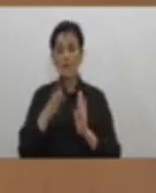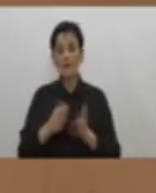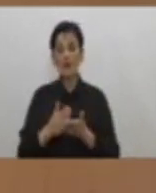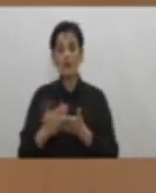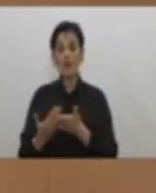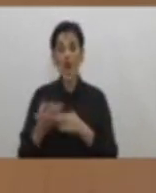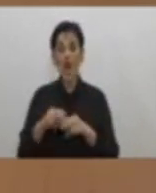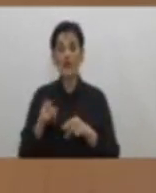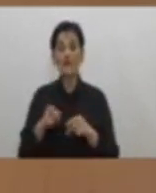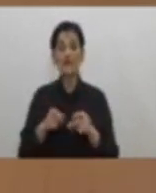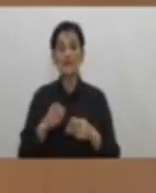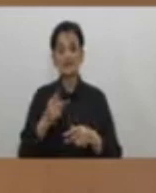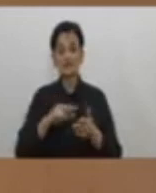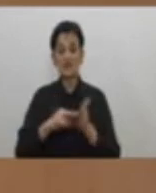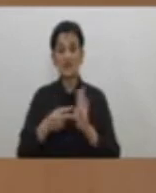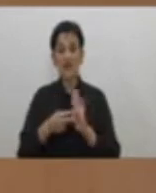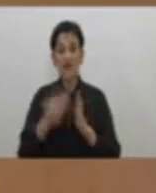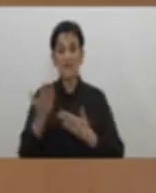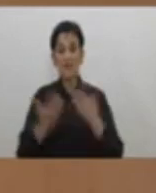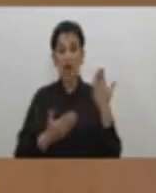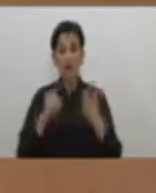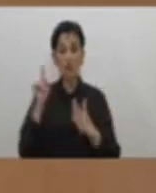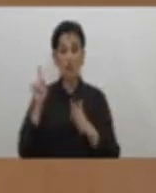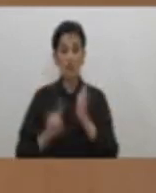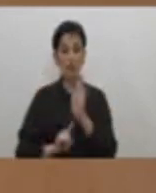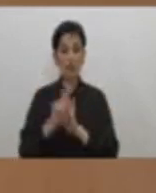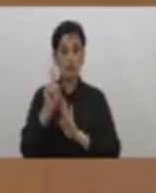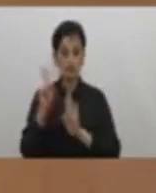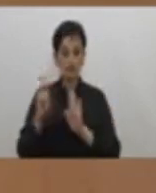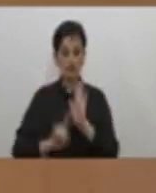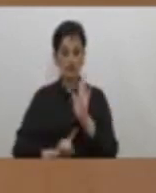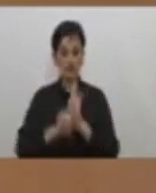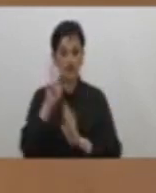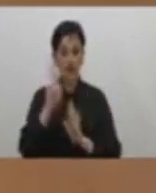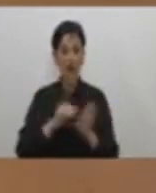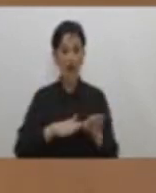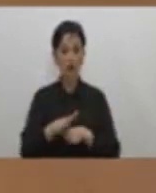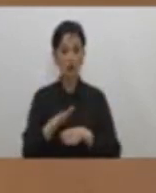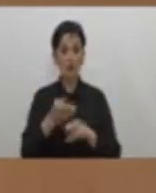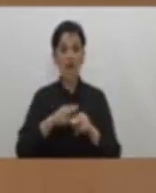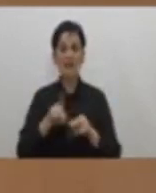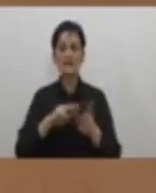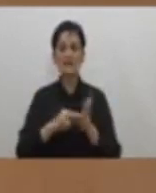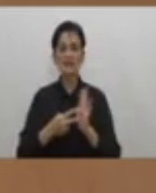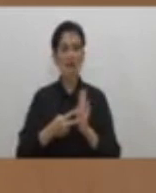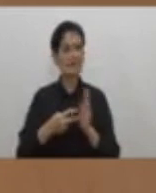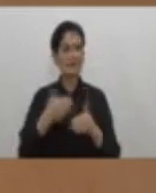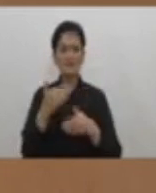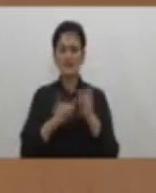ეს გეგმა დაისახა ბაკურიანში და დაიწყეს მისი აღსრულება თუმცა ეს გეგმა არის